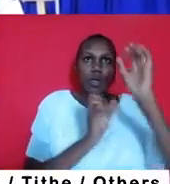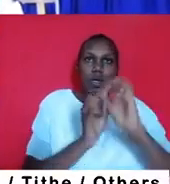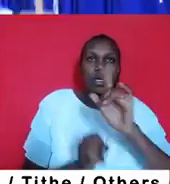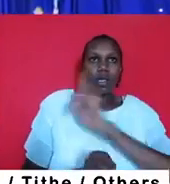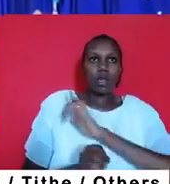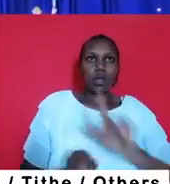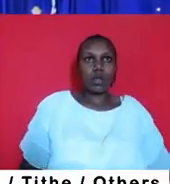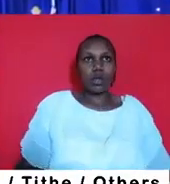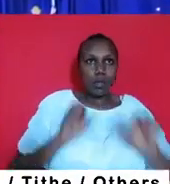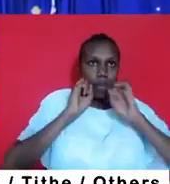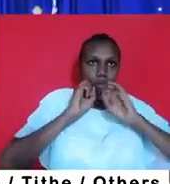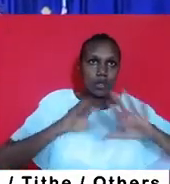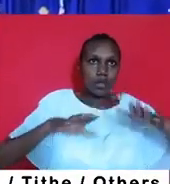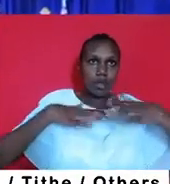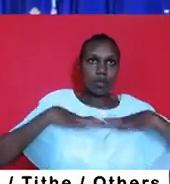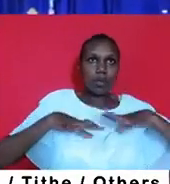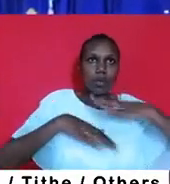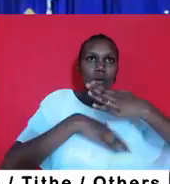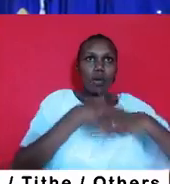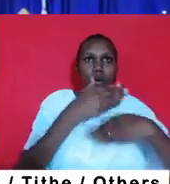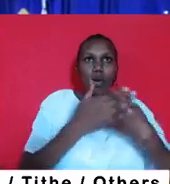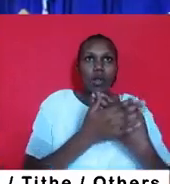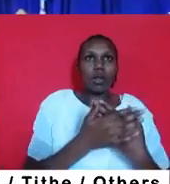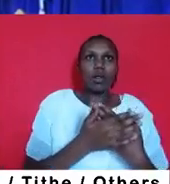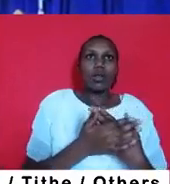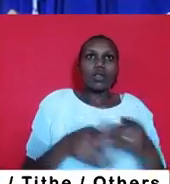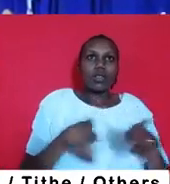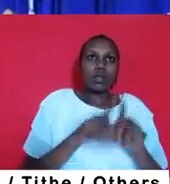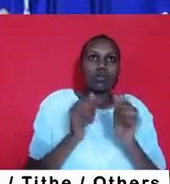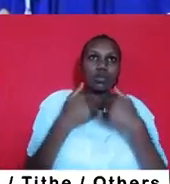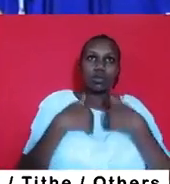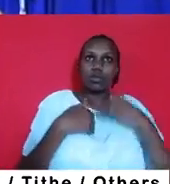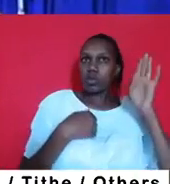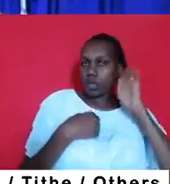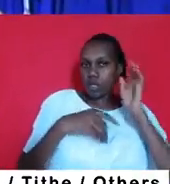Ee Bwana, ubariki watawala wetu.